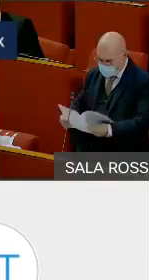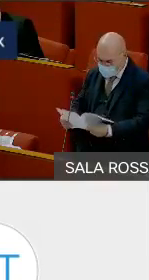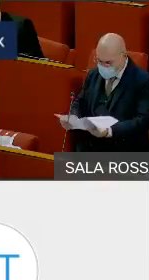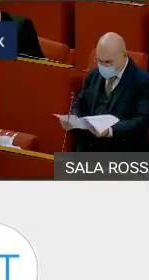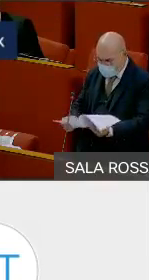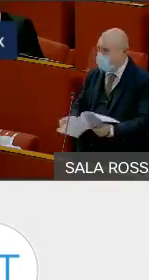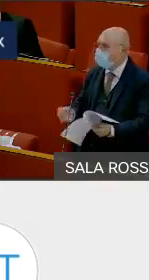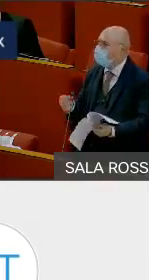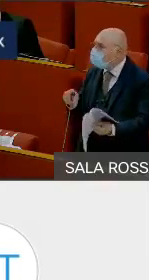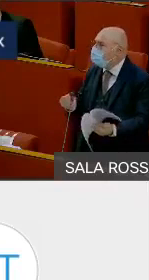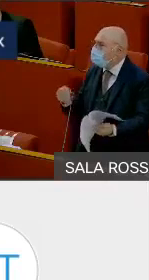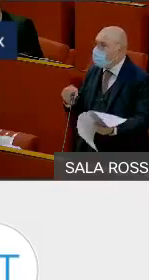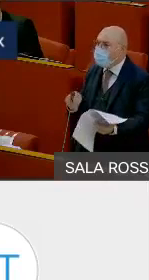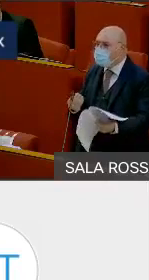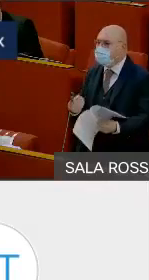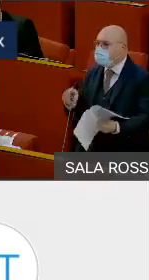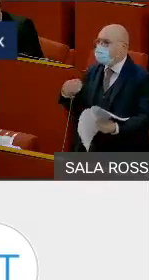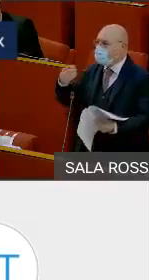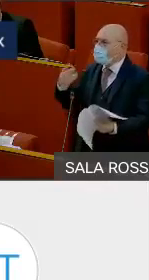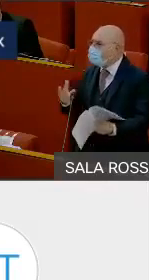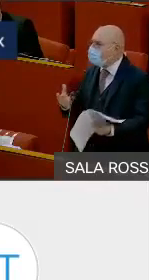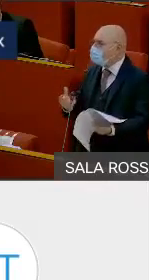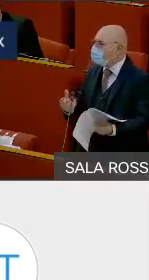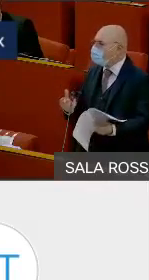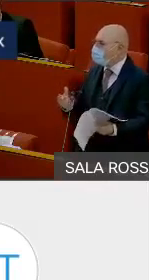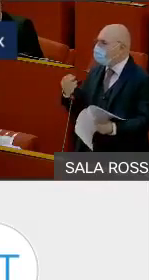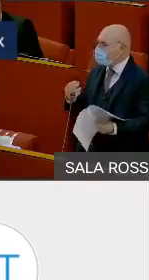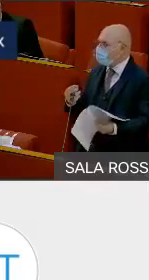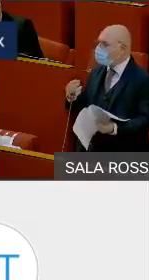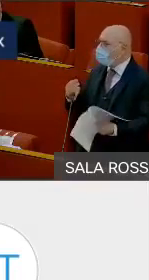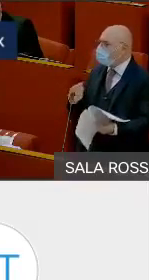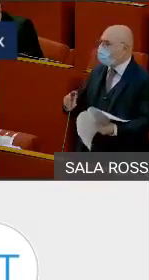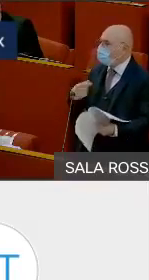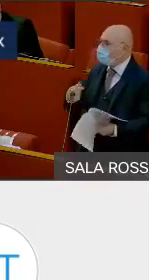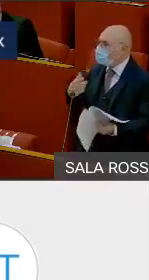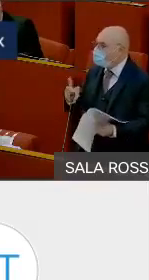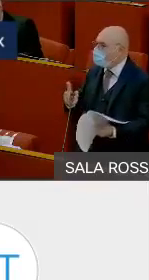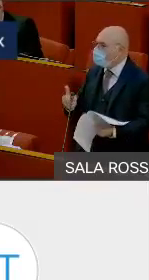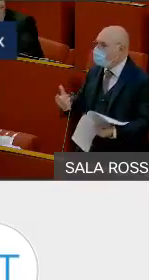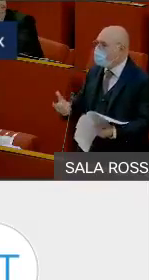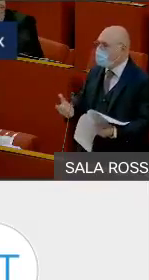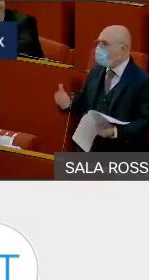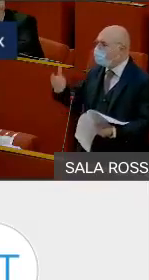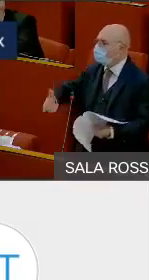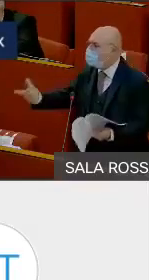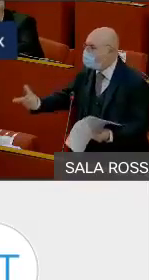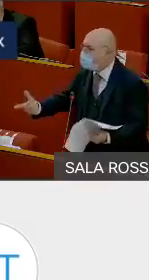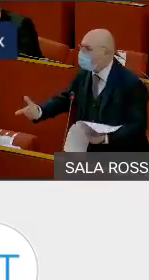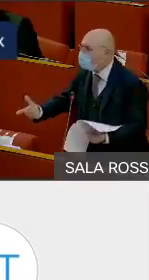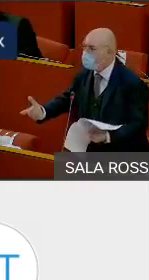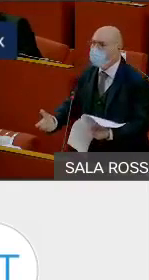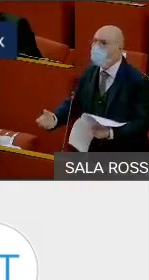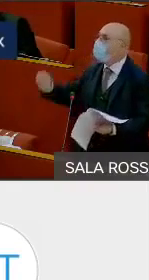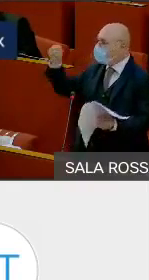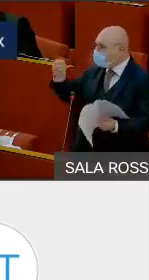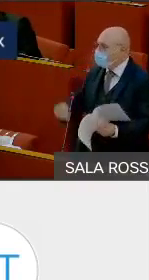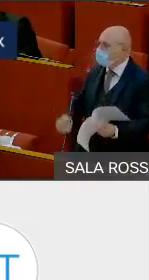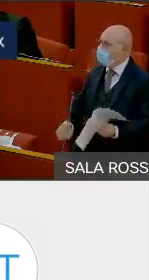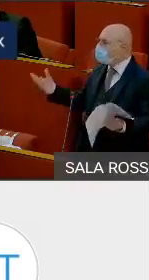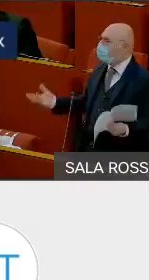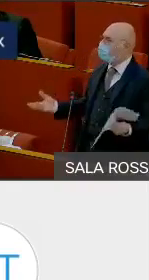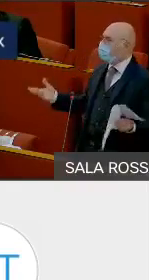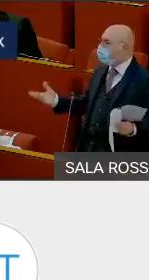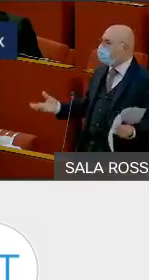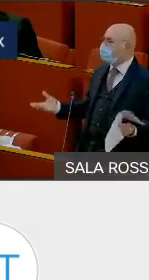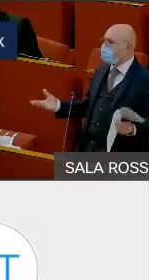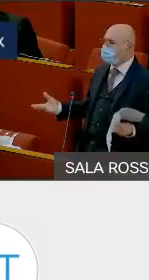i dentro alla convenzione citato come impegnato a coltivare con l'aria sia